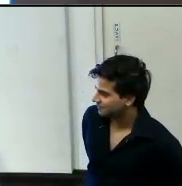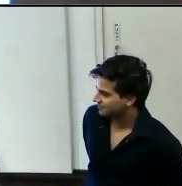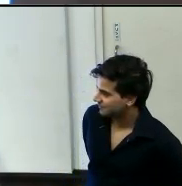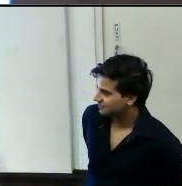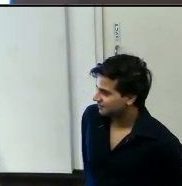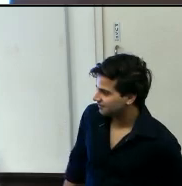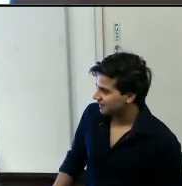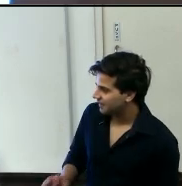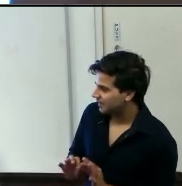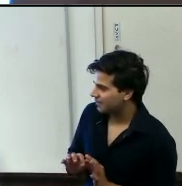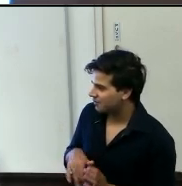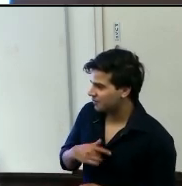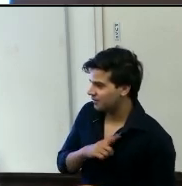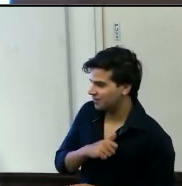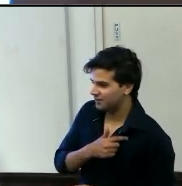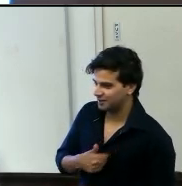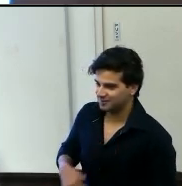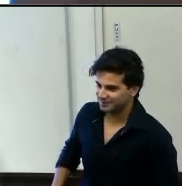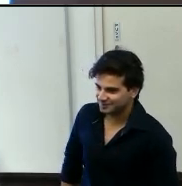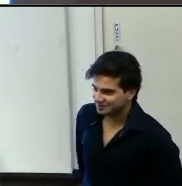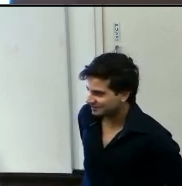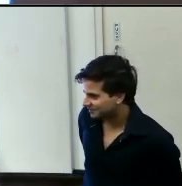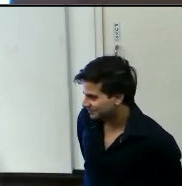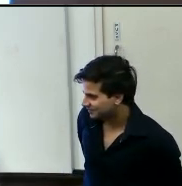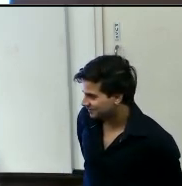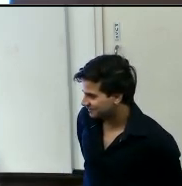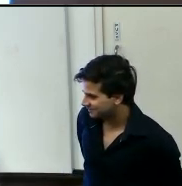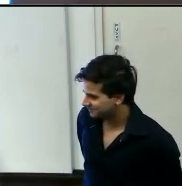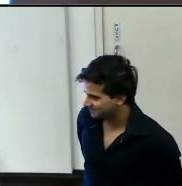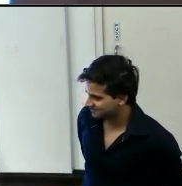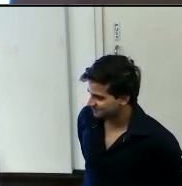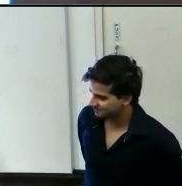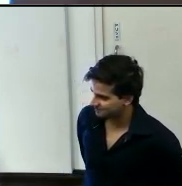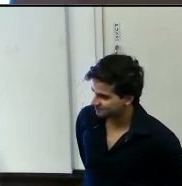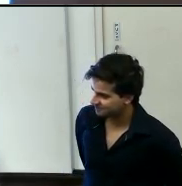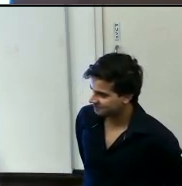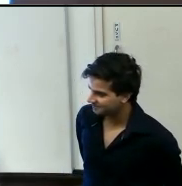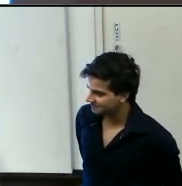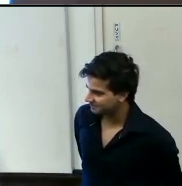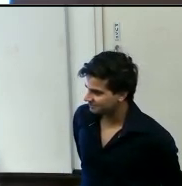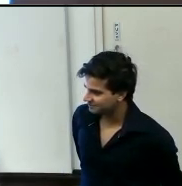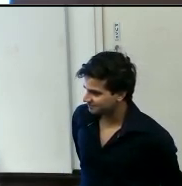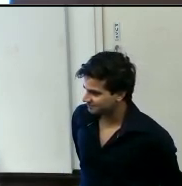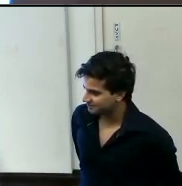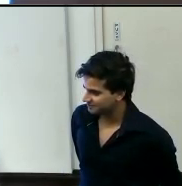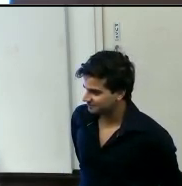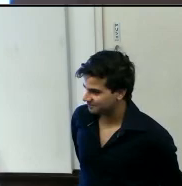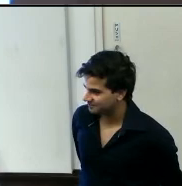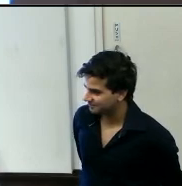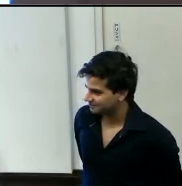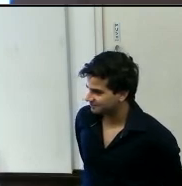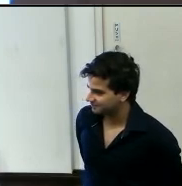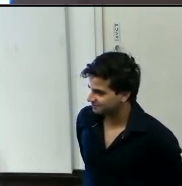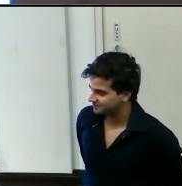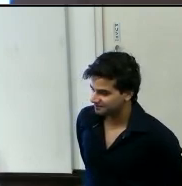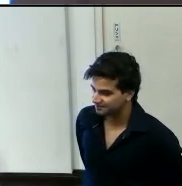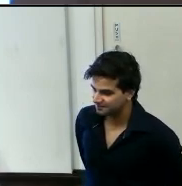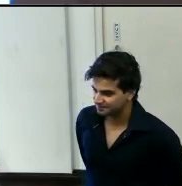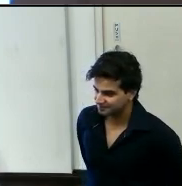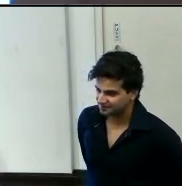ಹೋಗುತ್ತೆ. ನೀವು ಅಲ್ಲಿ ಕೆಳಗಡೆ ಇರೋ ವರ್ಕ್ ನೋಡಿದ್ರೆ ಅದು ಡ್ರಾಯಿಂಗೂ ಹೌದು, ಪೇಂಟಿಂಗು ಹೌದು, ಸ್ಕಲ್ಪ್ಚರು ಆಗುತ್ತೆ, ಇನ್ಸ್ಟಾಲೇಷನ್ ಆಗುತ್ತೆ. ಈಗ ಒಂಥರ